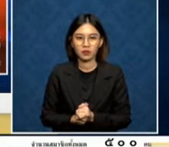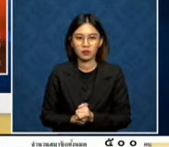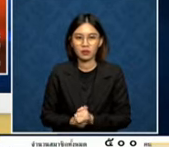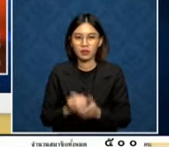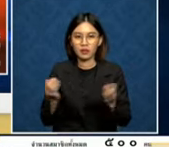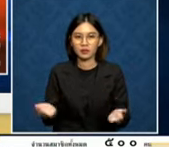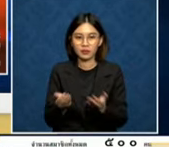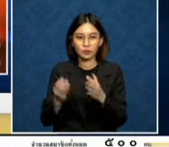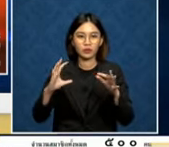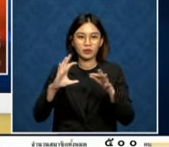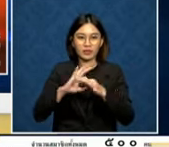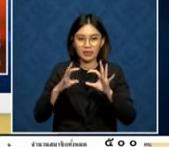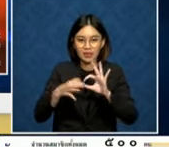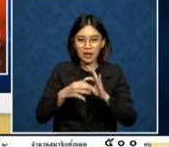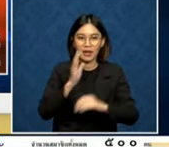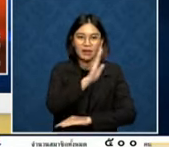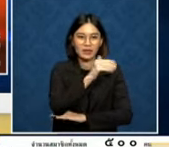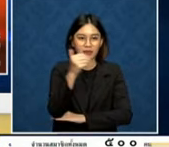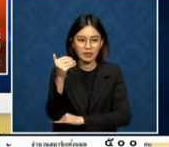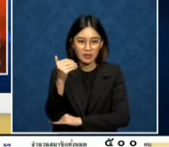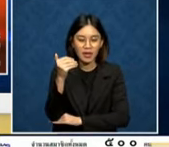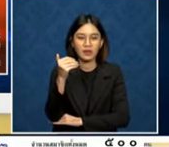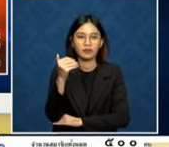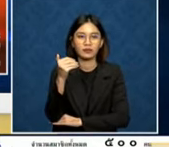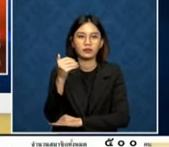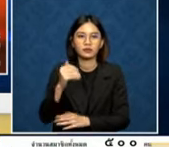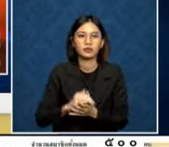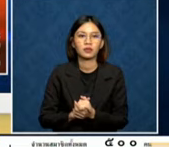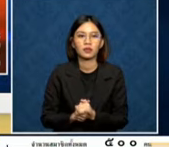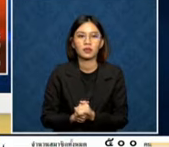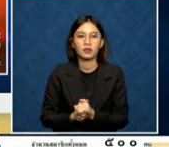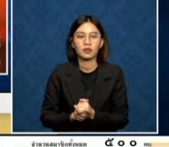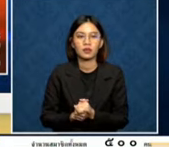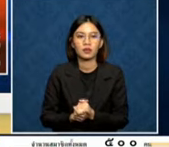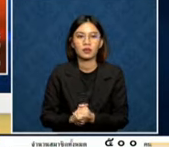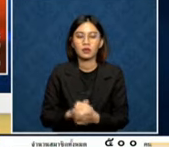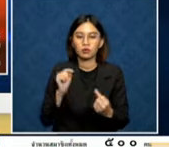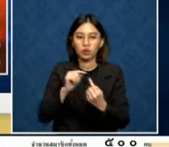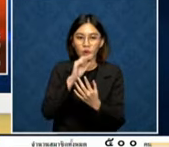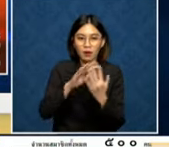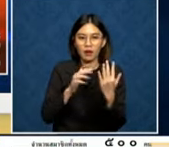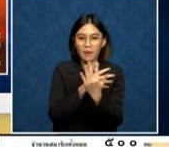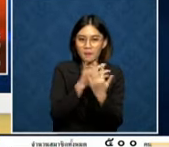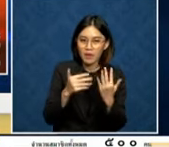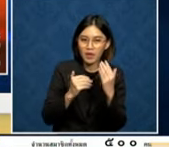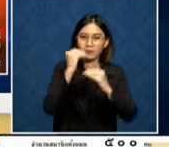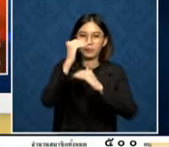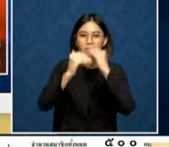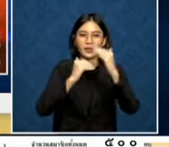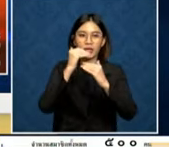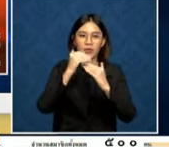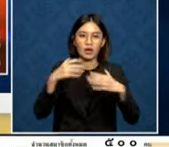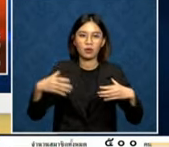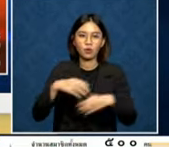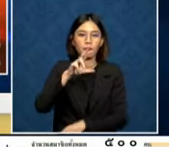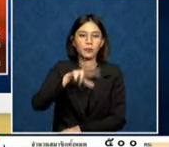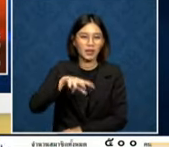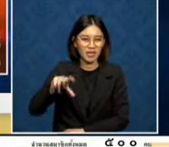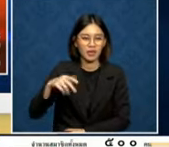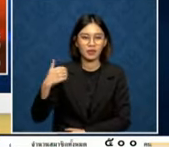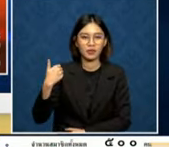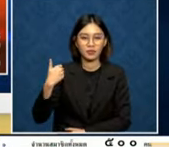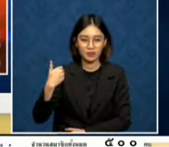สนับสนุนด้านกีฬาครับระดับชาติระดับนานาชาตินะครับเป็นส่วนหนึ่งของแผนการพัฒนาของพรรคเพื่อไทยอยู่แล้ว